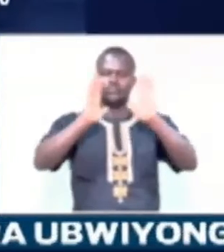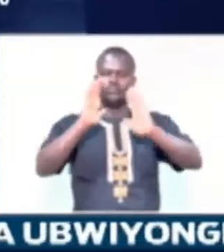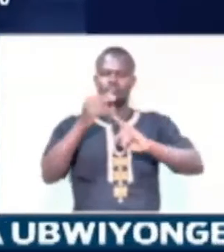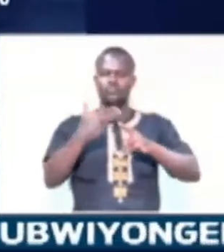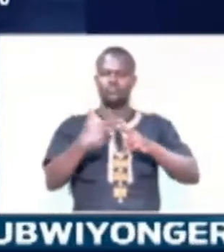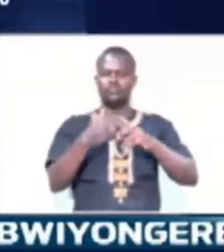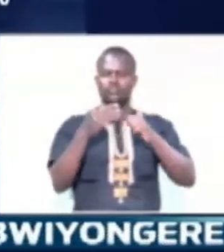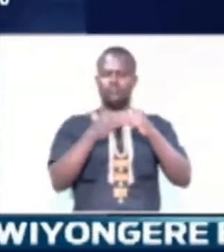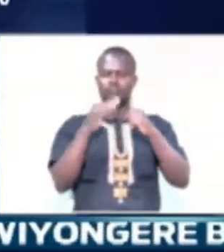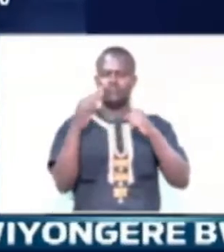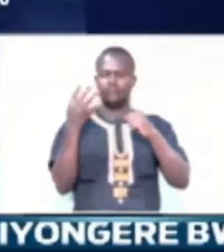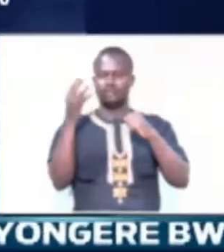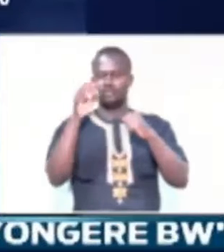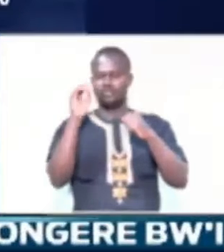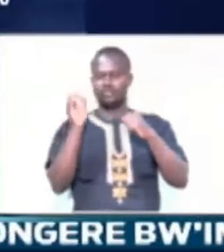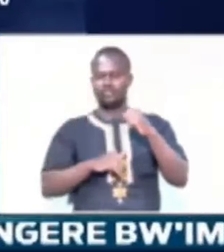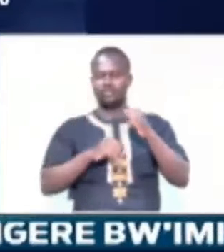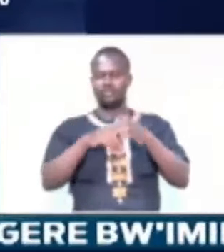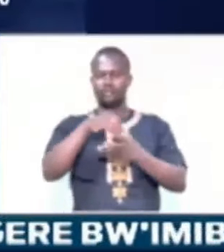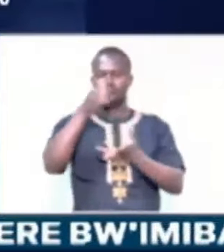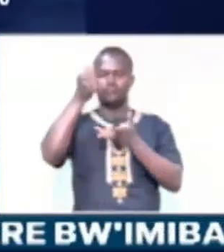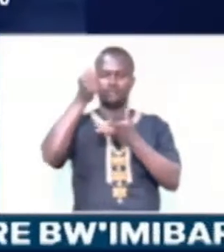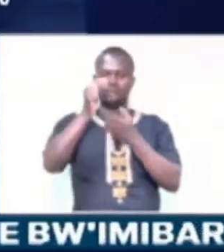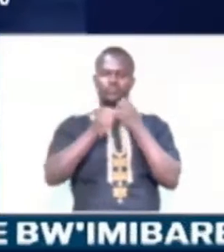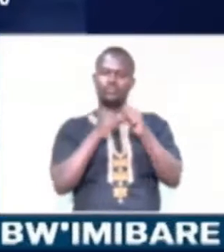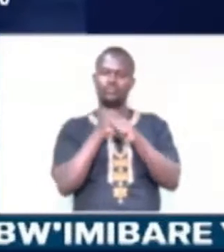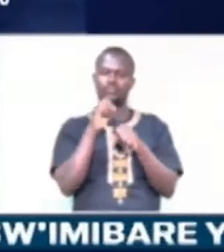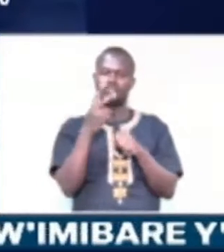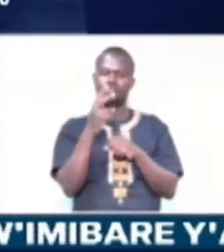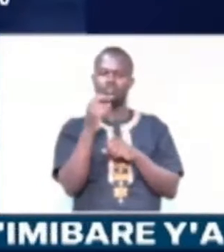na 84% mu ngengo y'imari y'umwaka wa